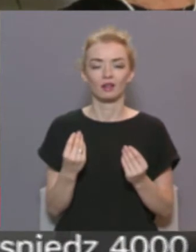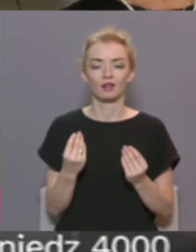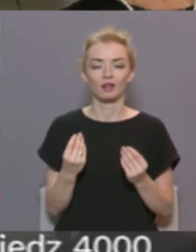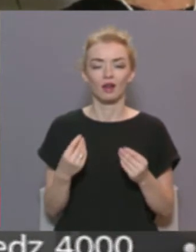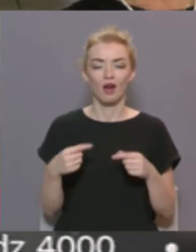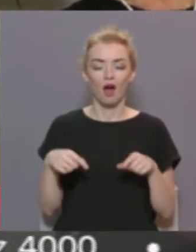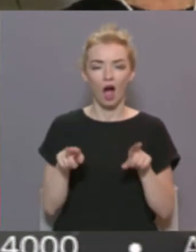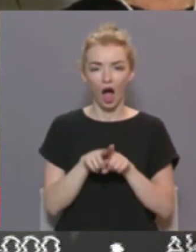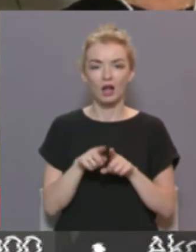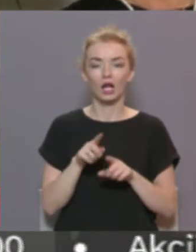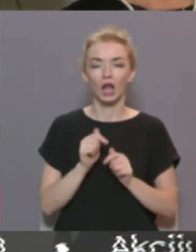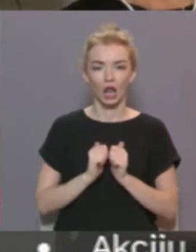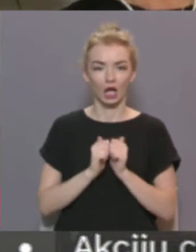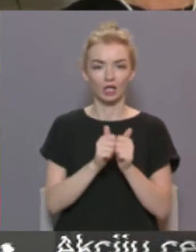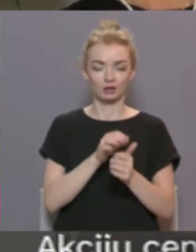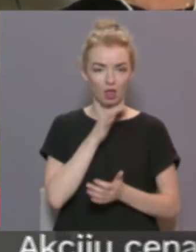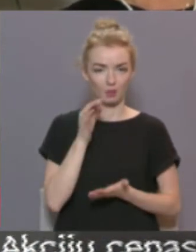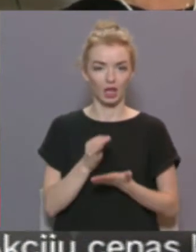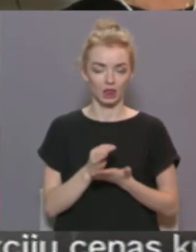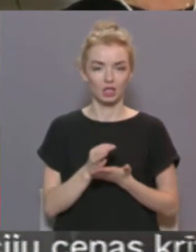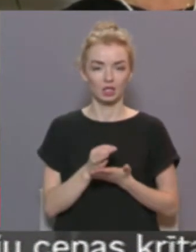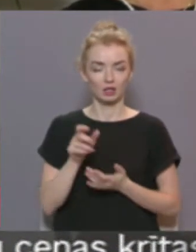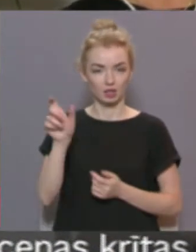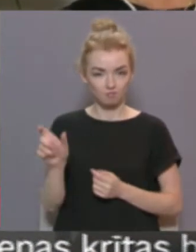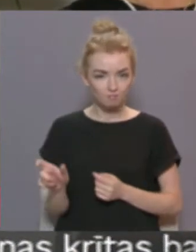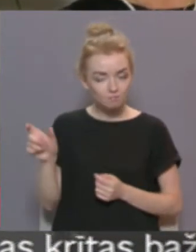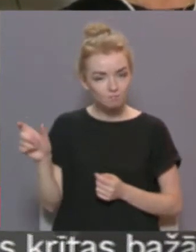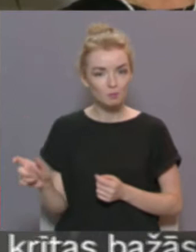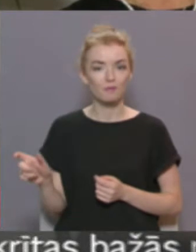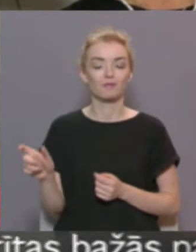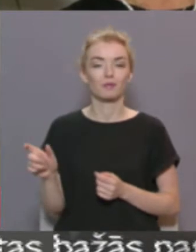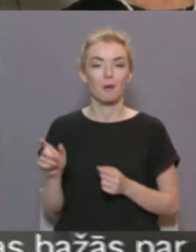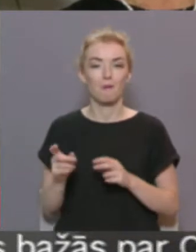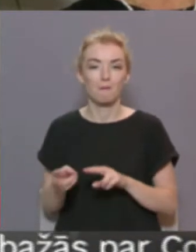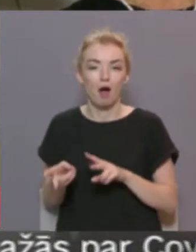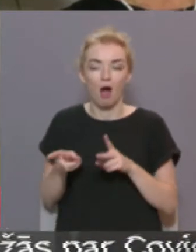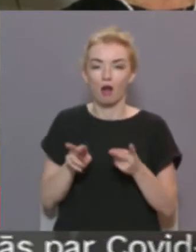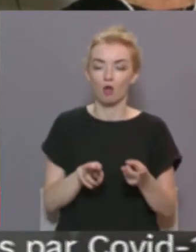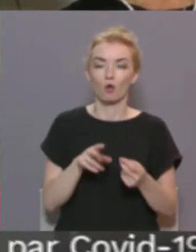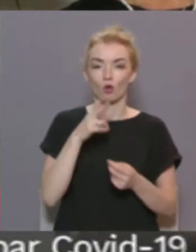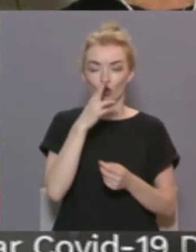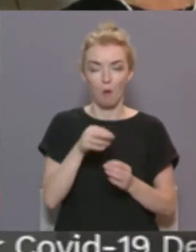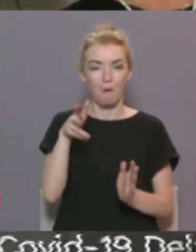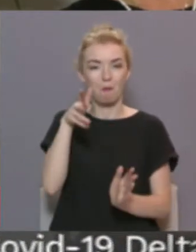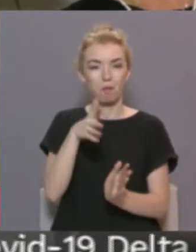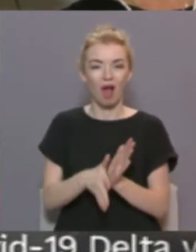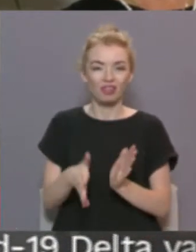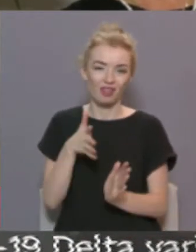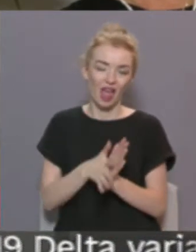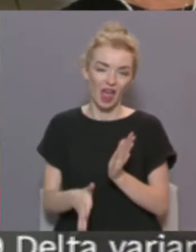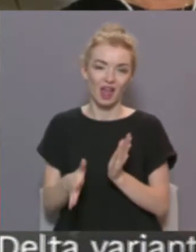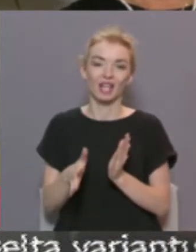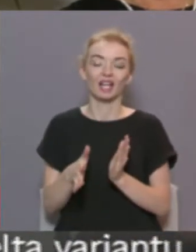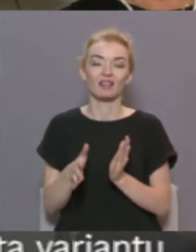arī līdzatbildīgi domājoši, pārējot no šīs te patēriņā